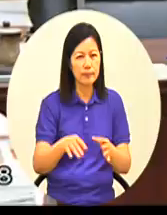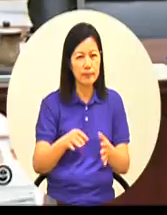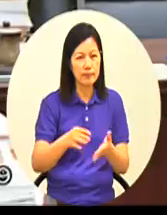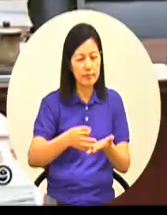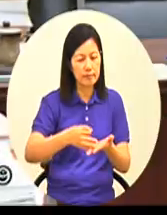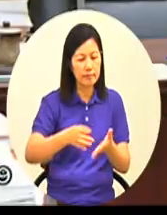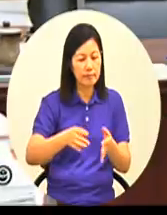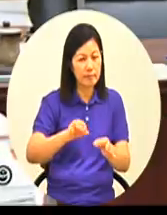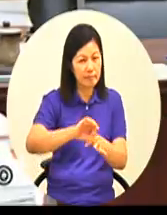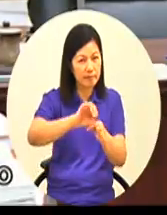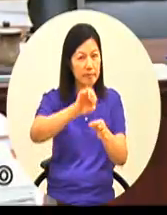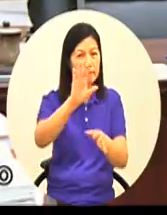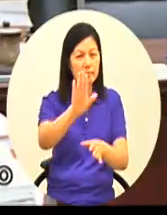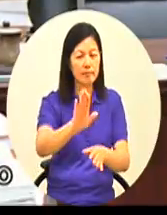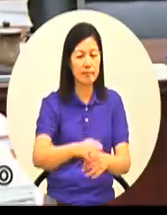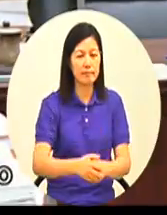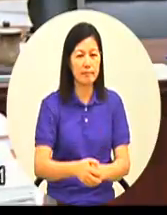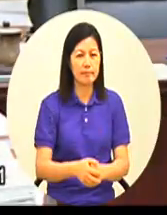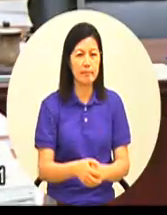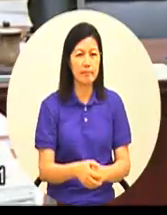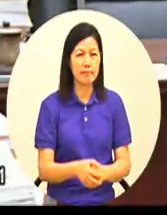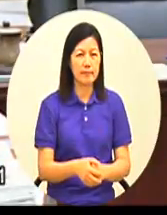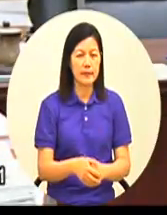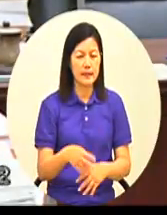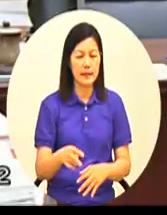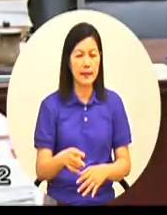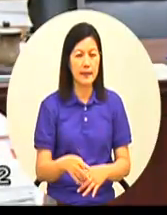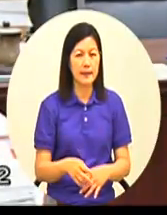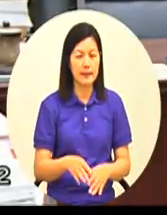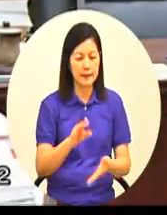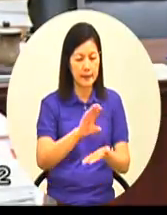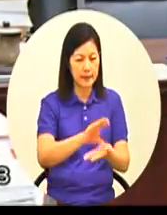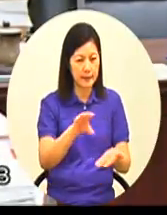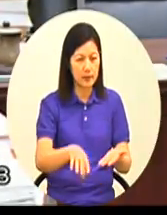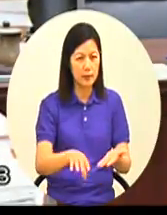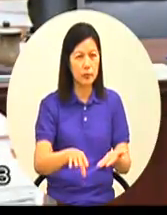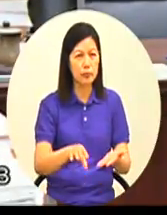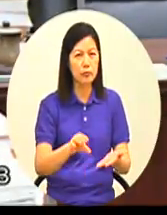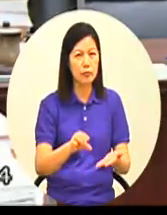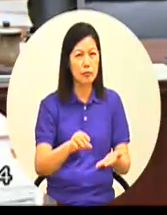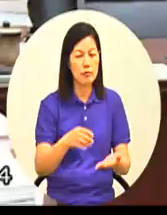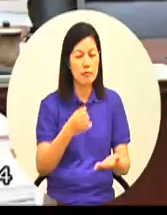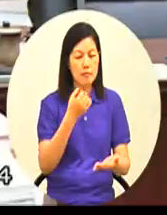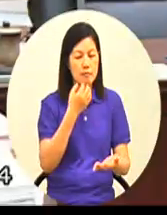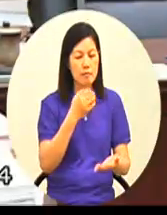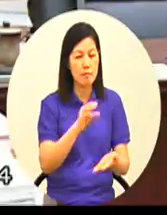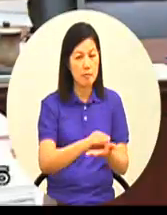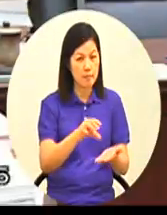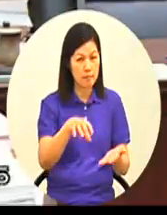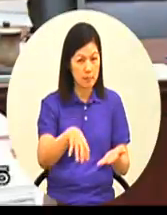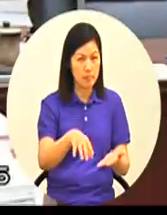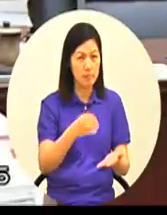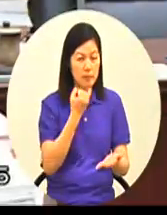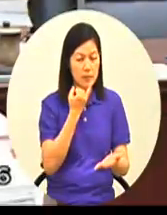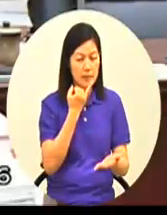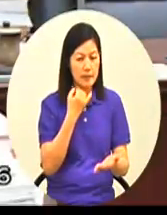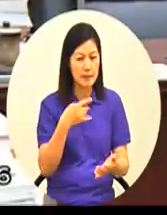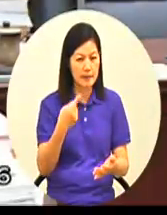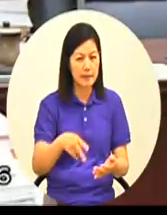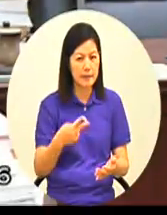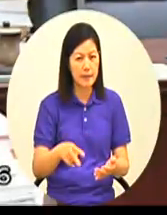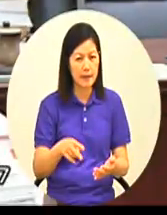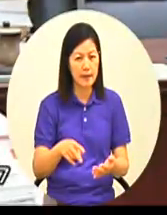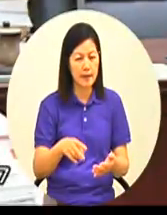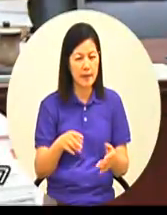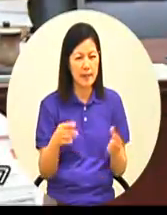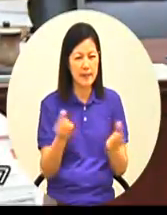可以这样，可以所谓的让我们的停车场，能够活，可以让它更多的所谓的西所谓的海绵城市